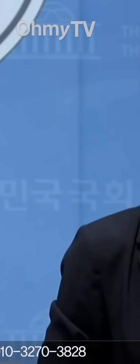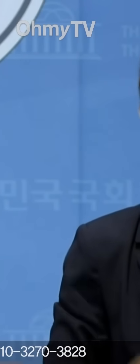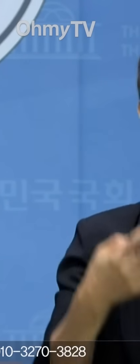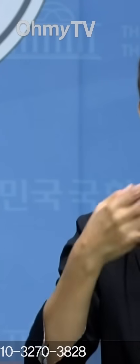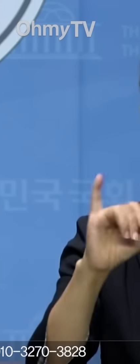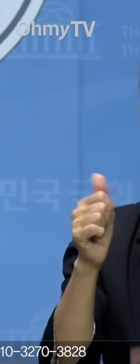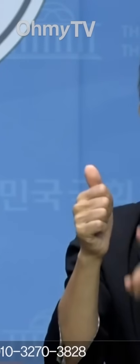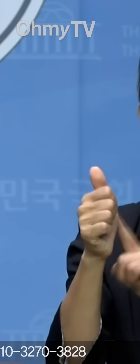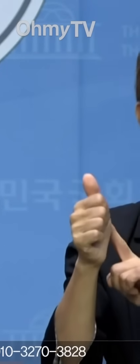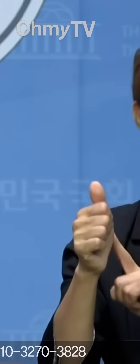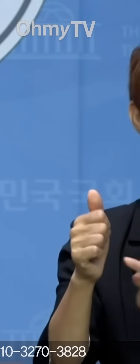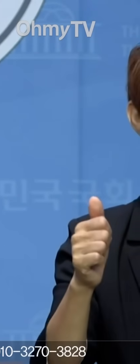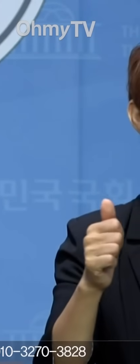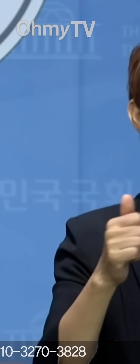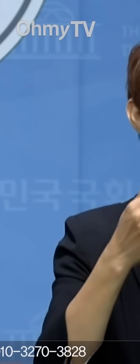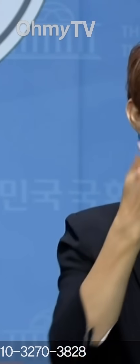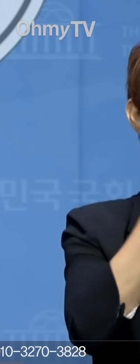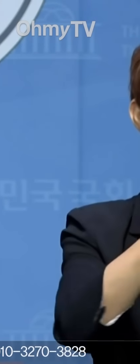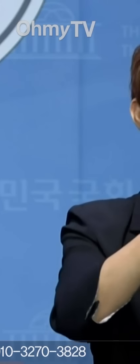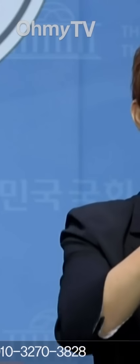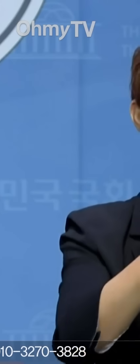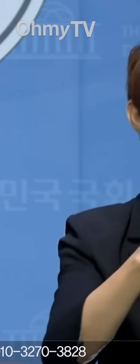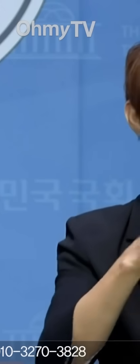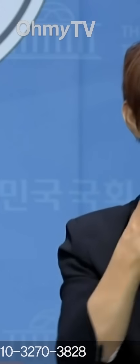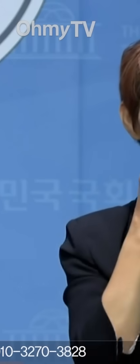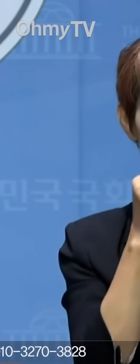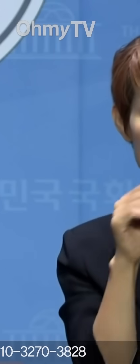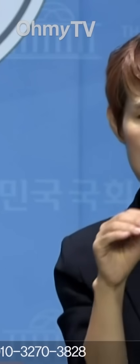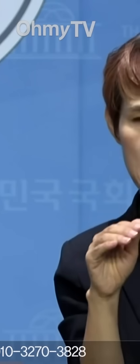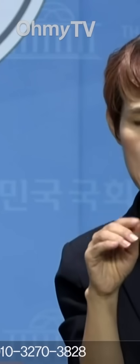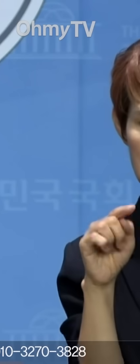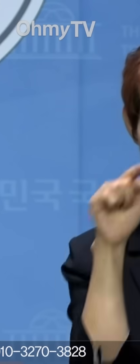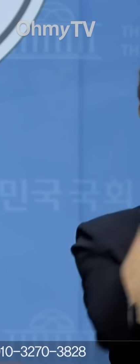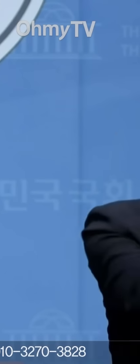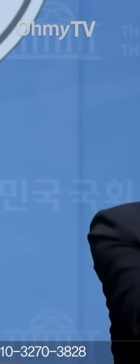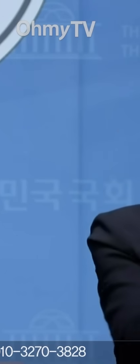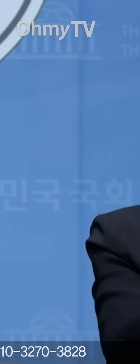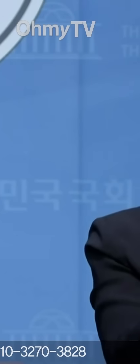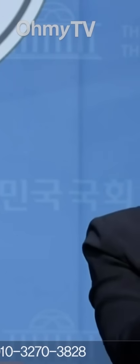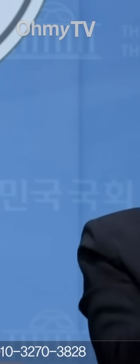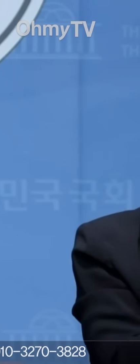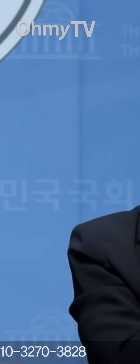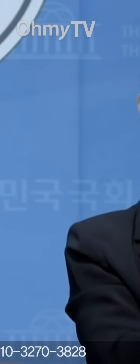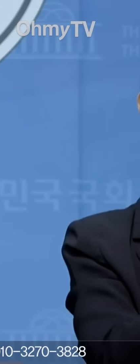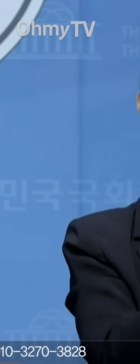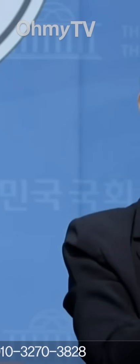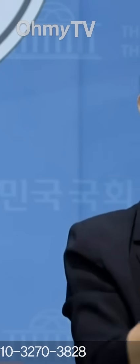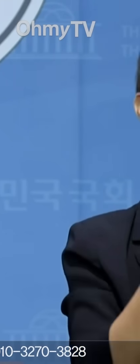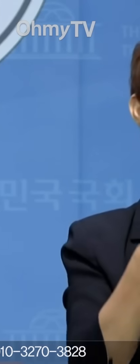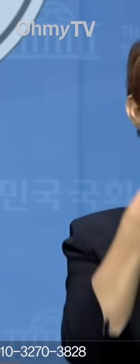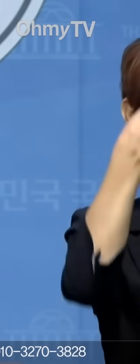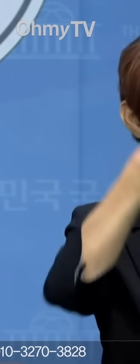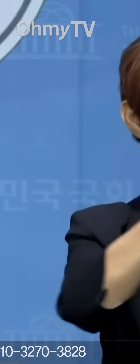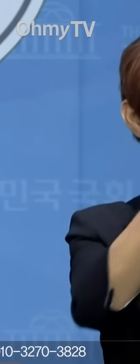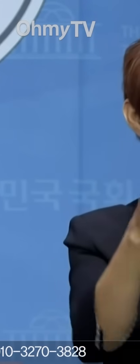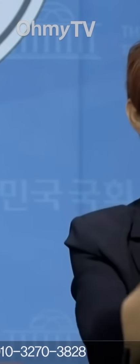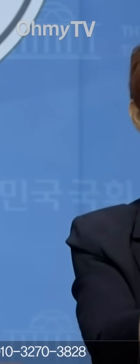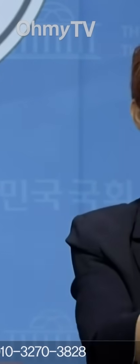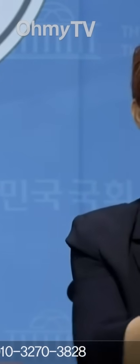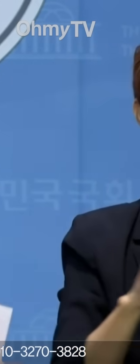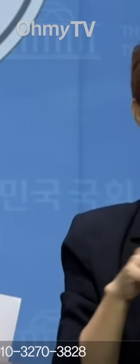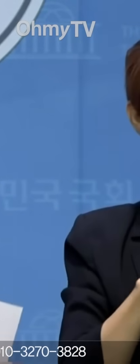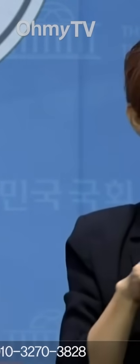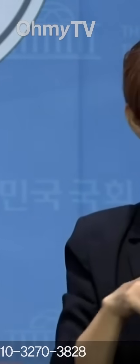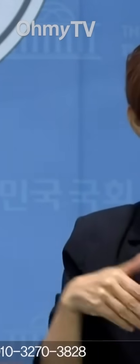리호남이 필리핀에 밀입국해 김성태와 술까지 마셨다라고 하는데 국정원이